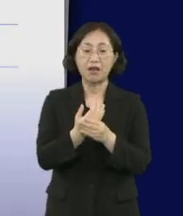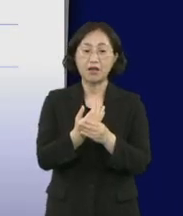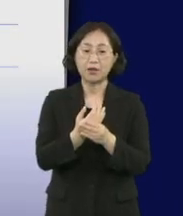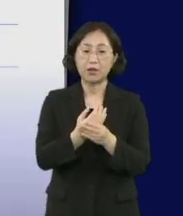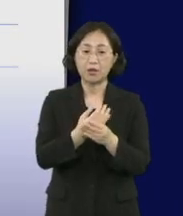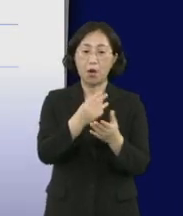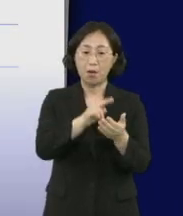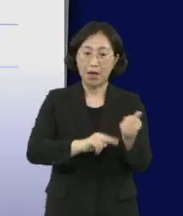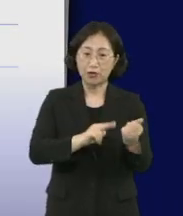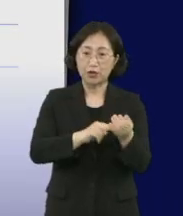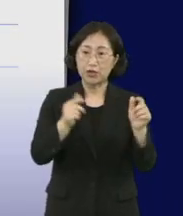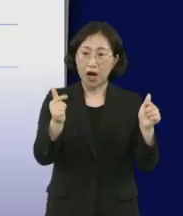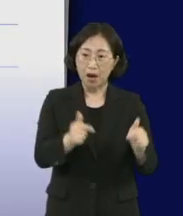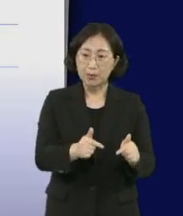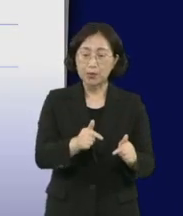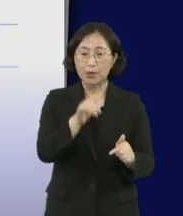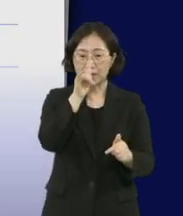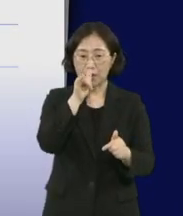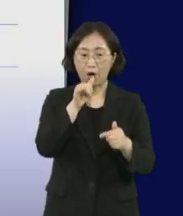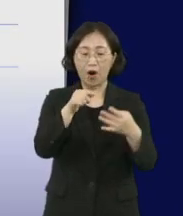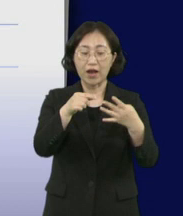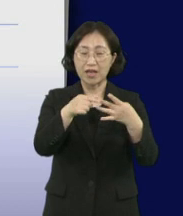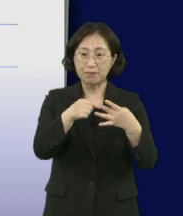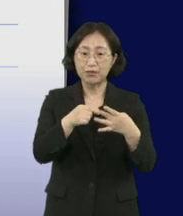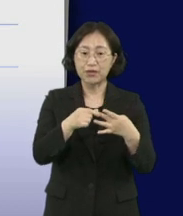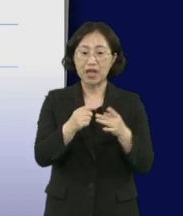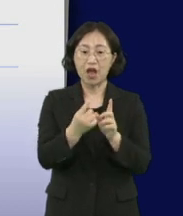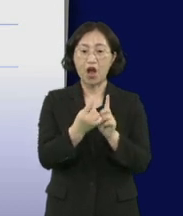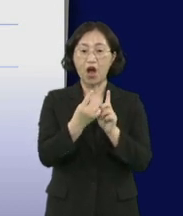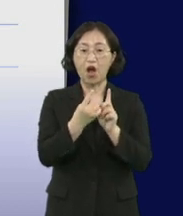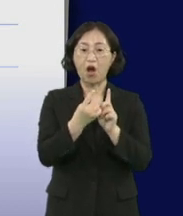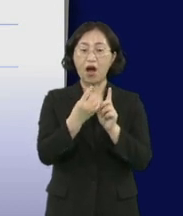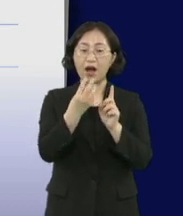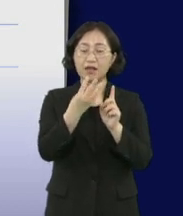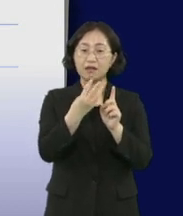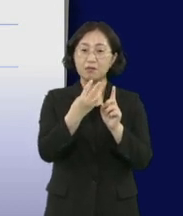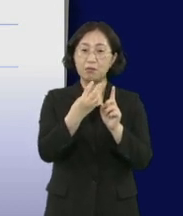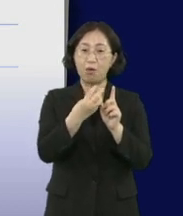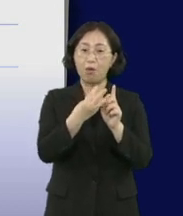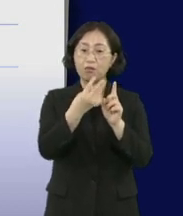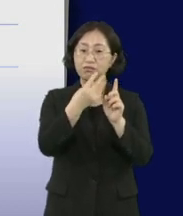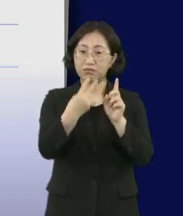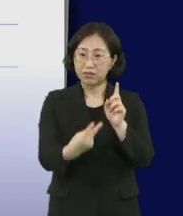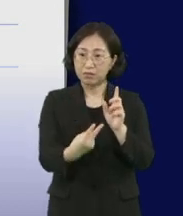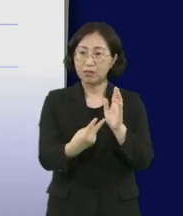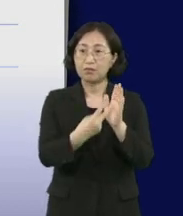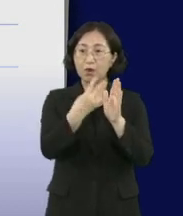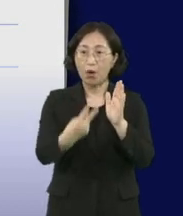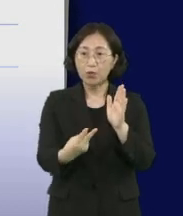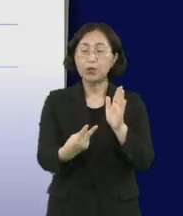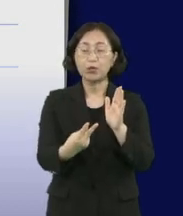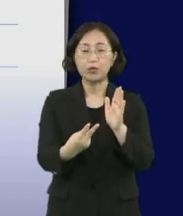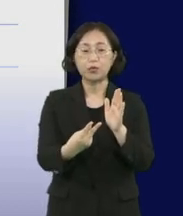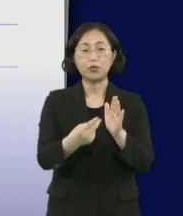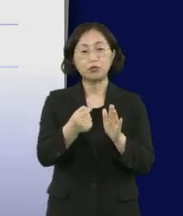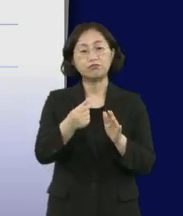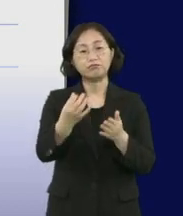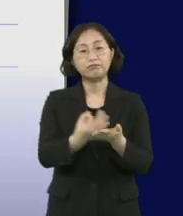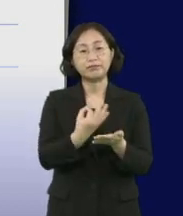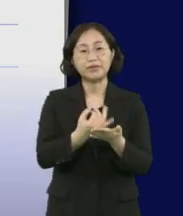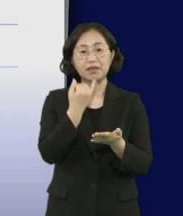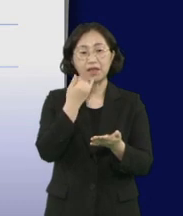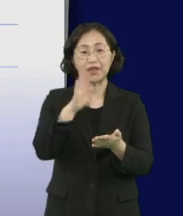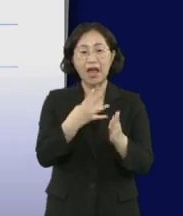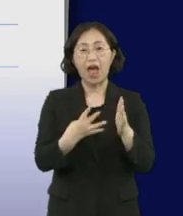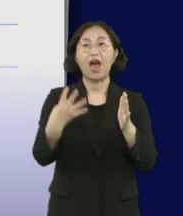매출 감소세가 이어지다 올 2분기 거리 두기 완화로 일시 반등세를 보이긴 했지만 방역 4단계 조치 이후 매출이